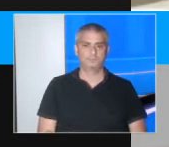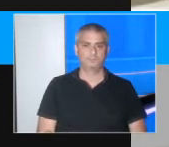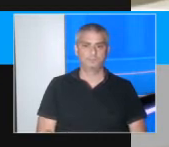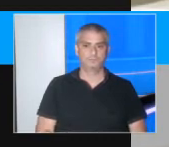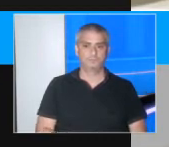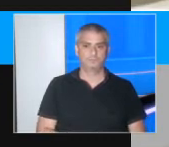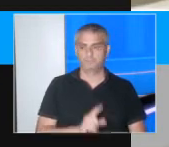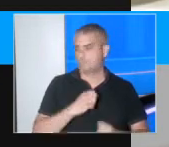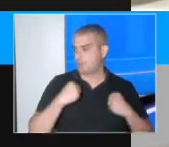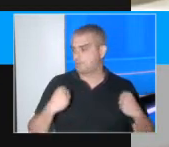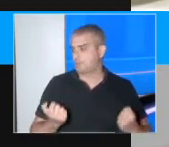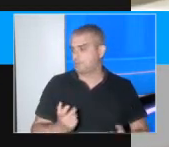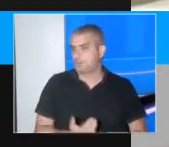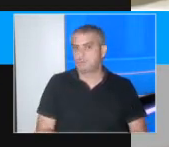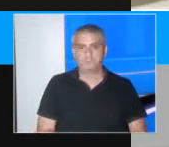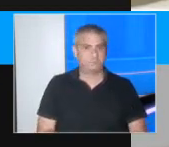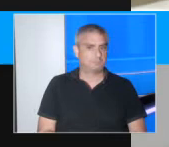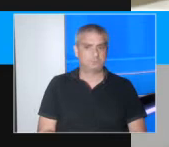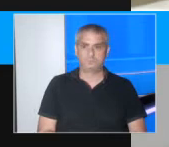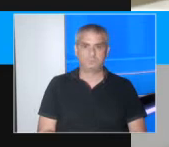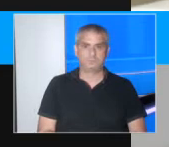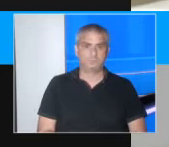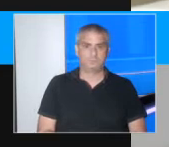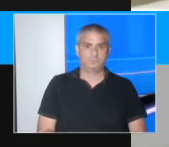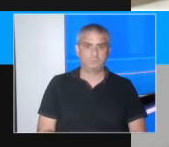לא שמן, לחלוטין הוא